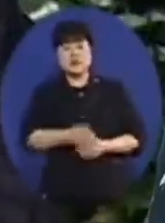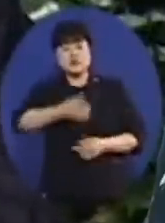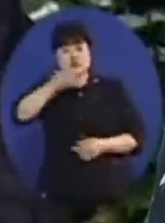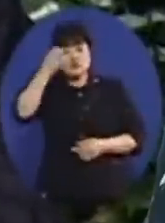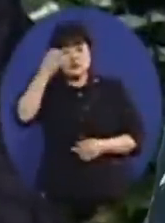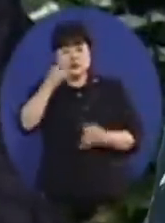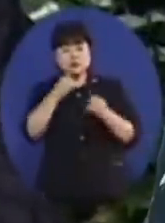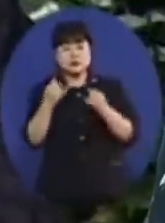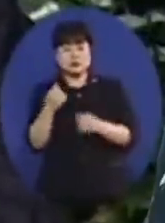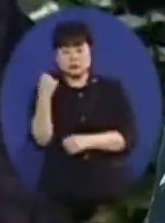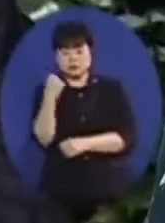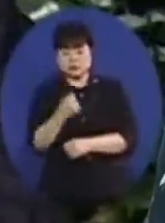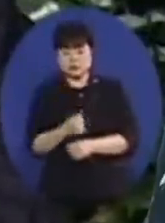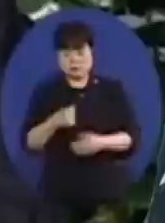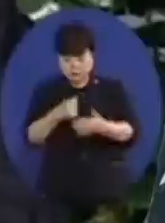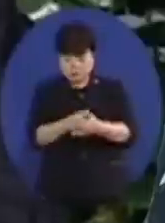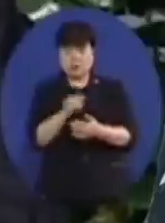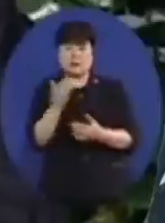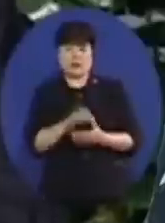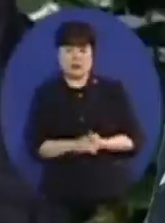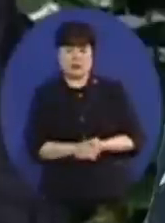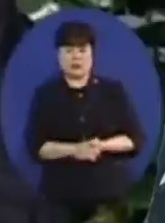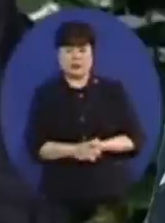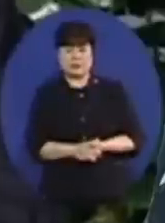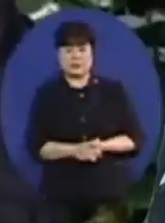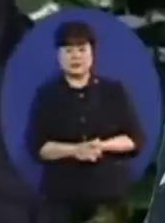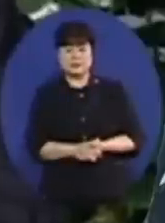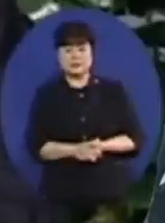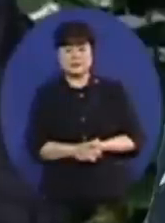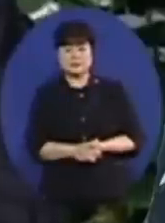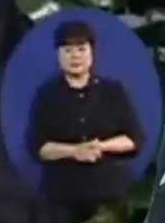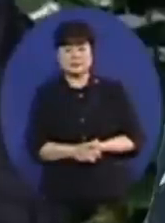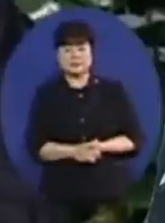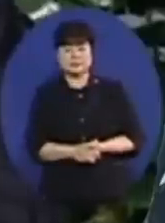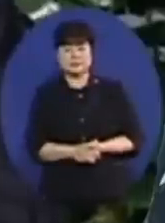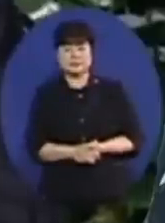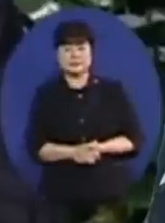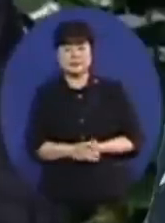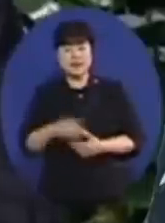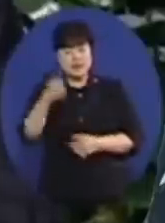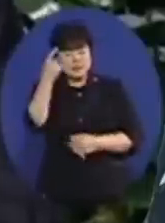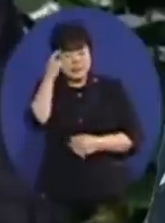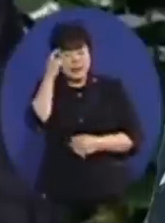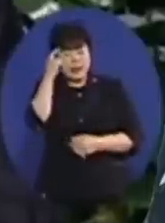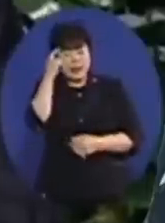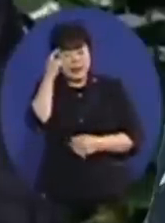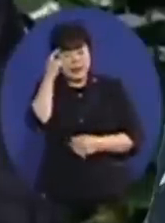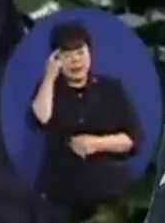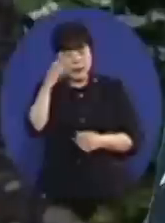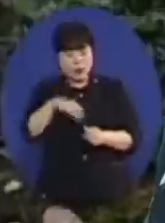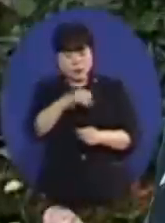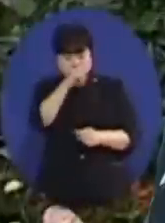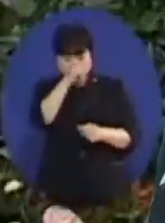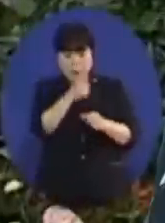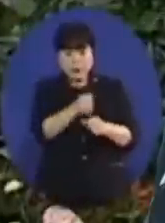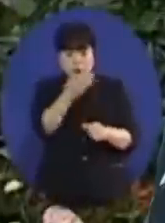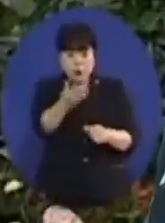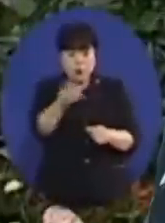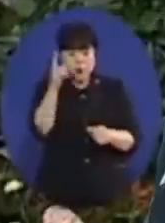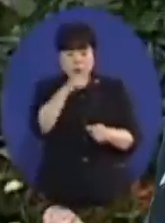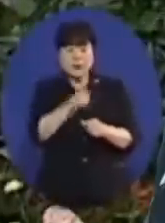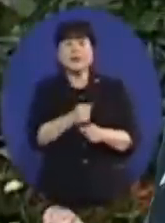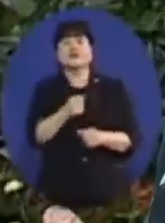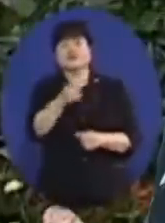꿈이 우리의 인생을 좌우하는 것입니다 나의 소원과 생각이 환경을 더 좋게 만들기도 하고 더